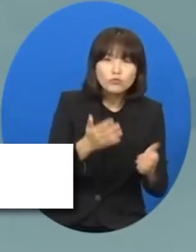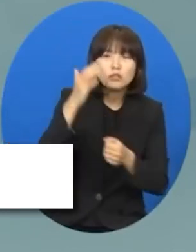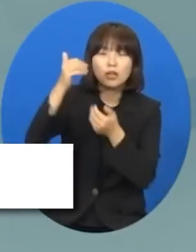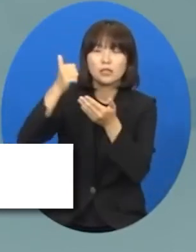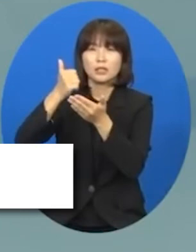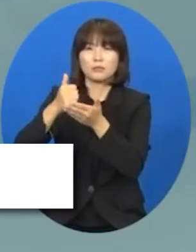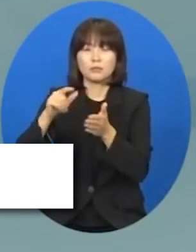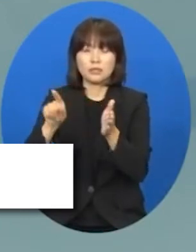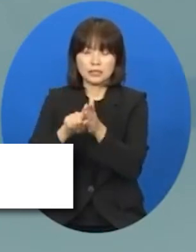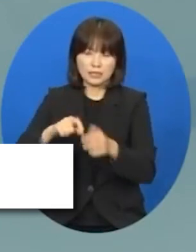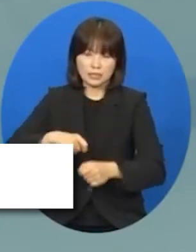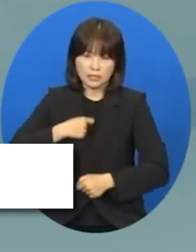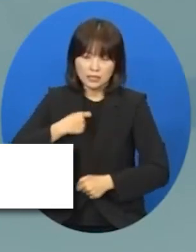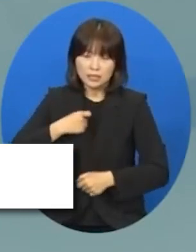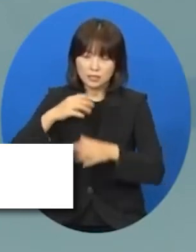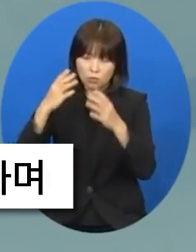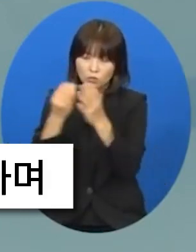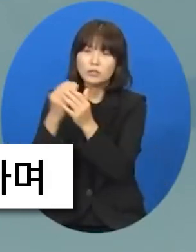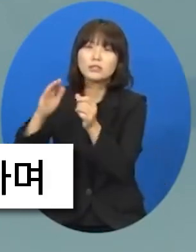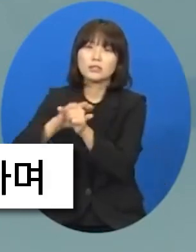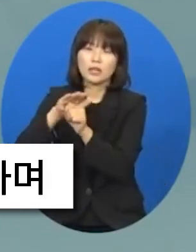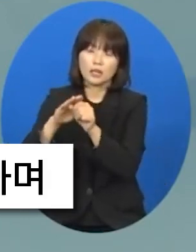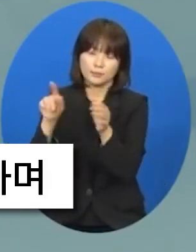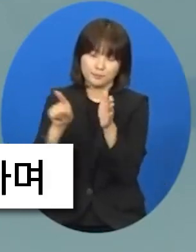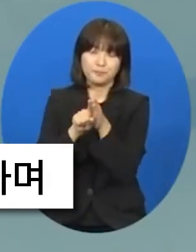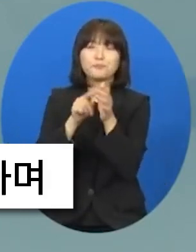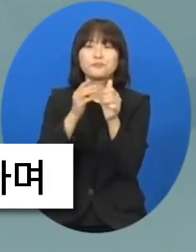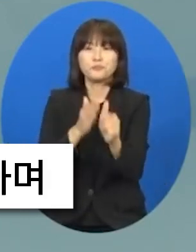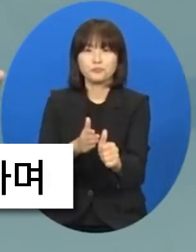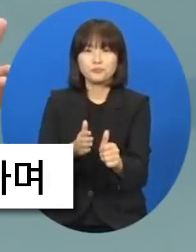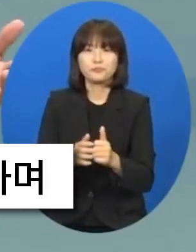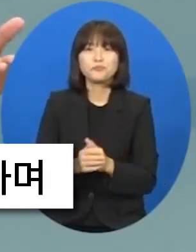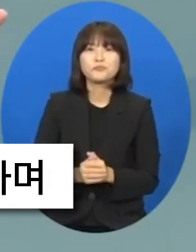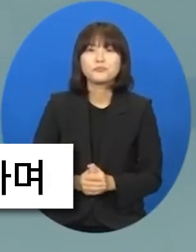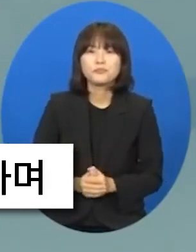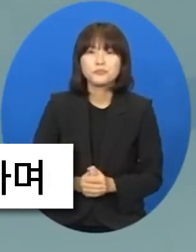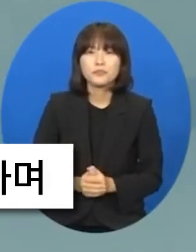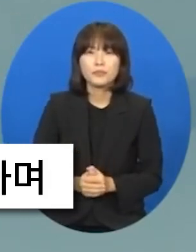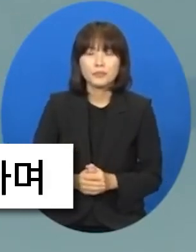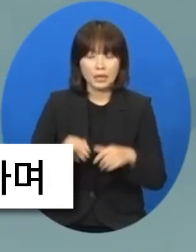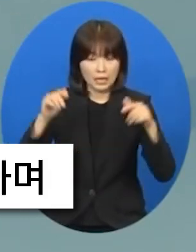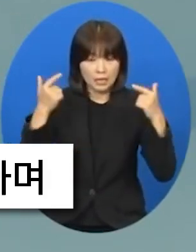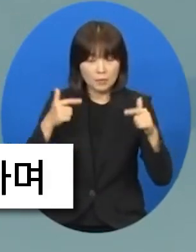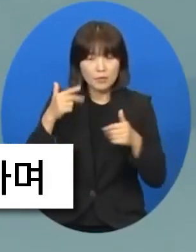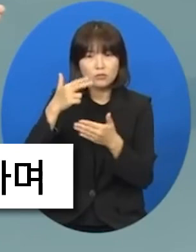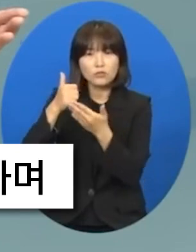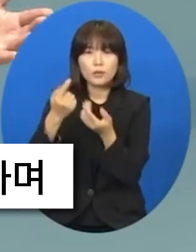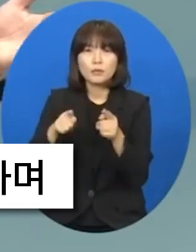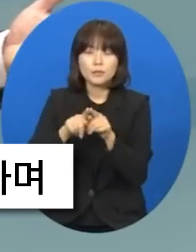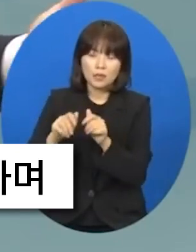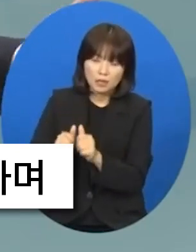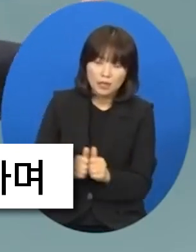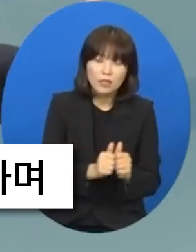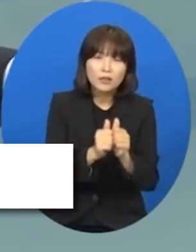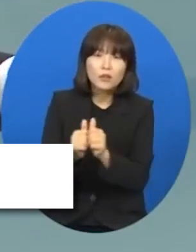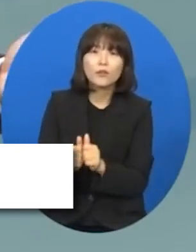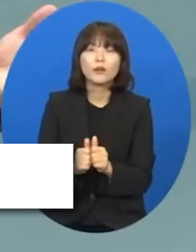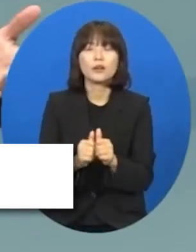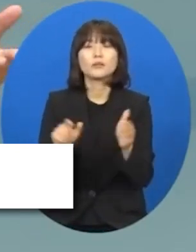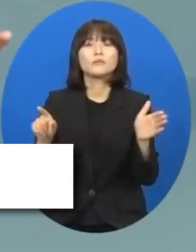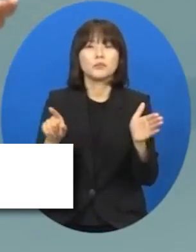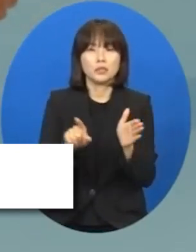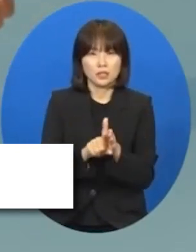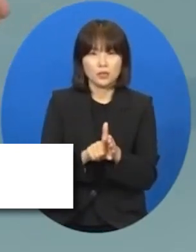사랑을 온전히 신뢰하십시오 그리하여 날마다 날마다 주님 함께 하심을 믿고 동행하며